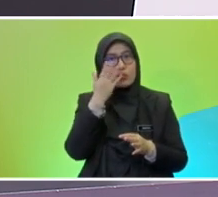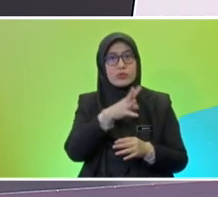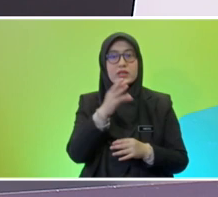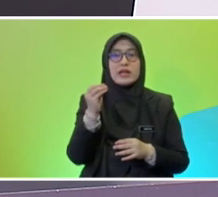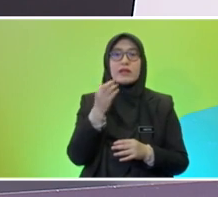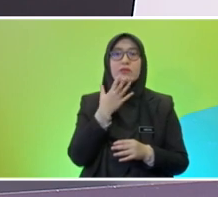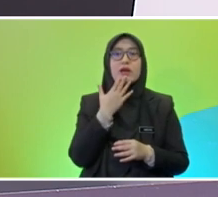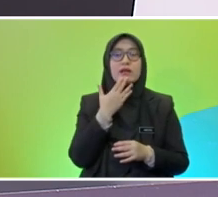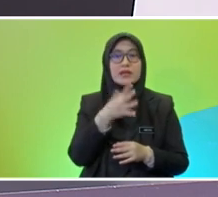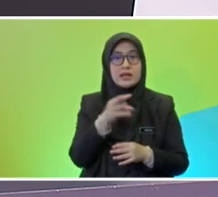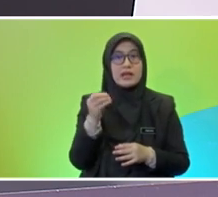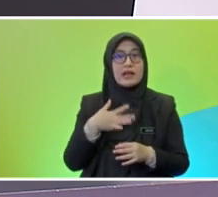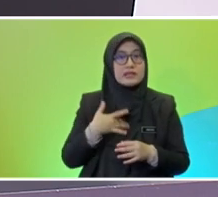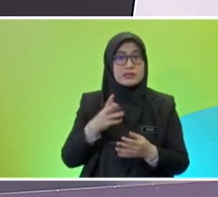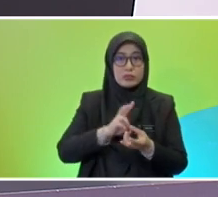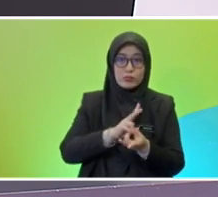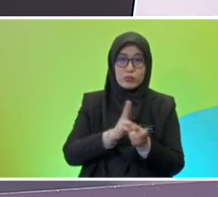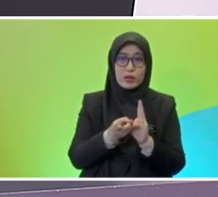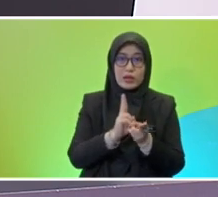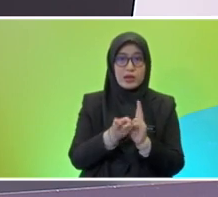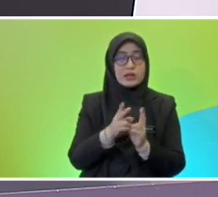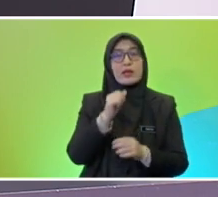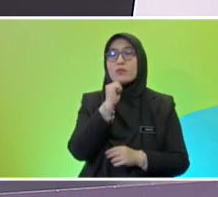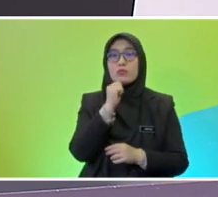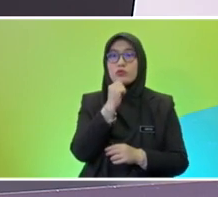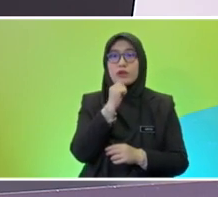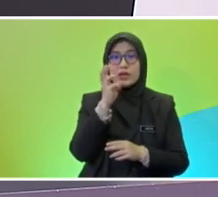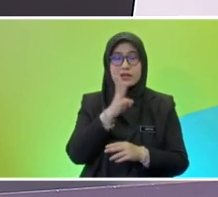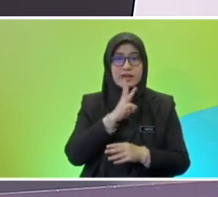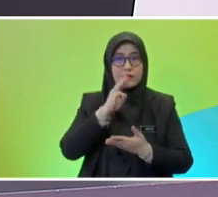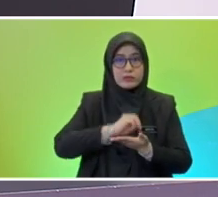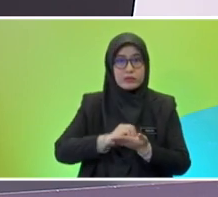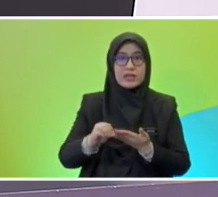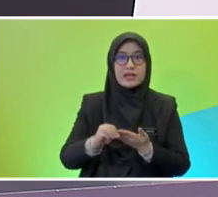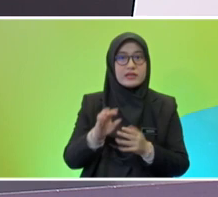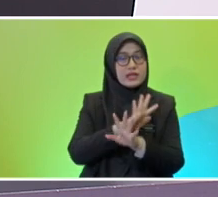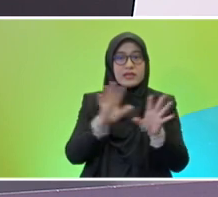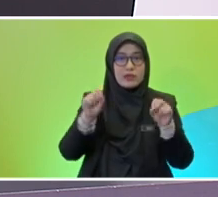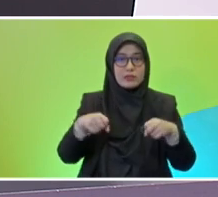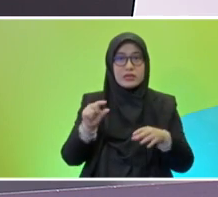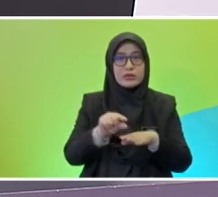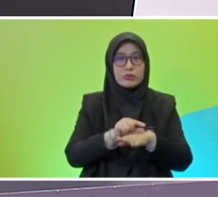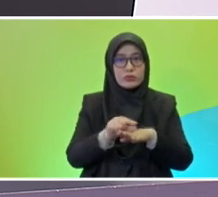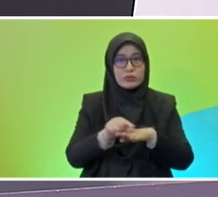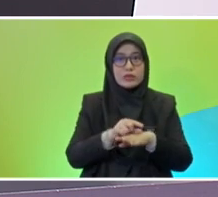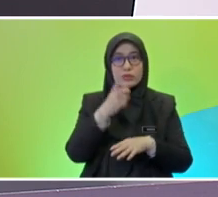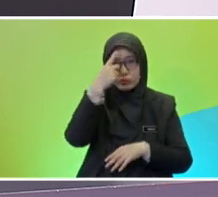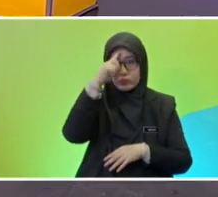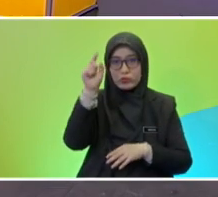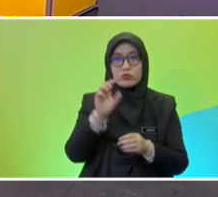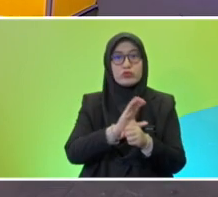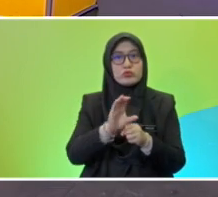mutlak ah mati tak boleh gunakan air tersebut Untuk menyucikan kotoran Oke